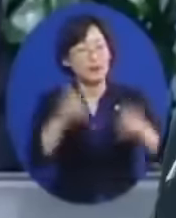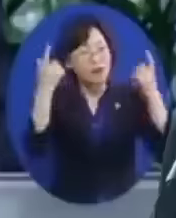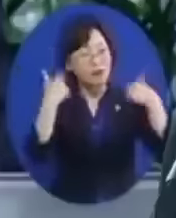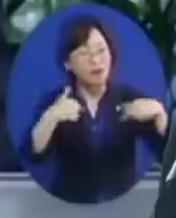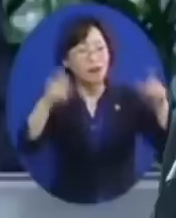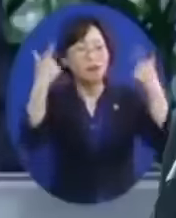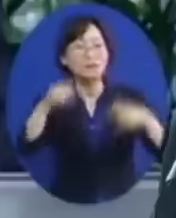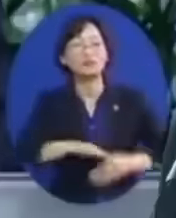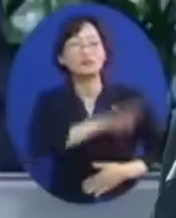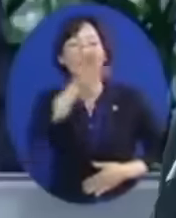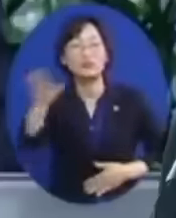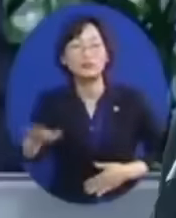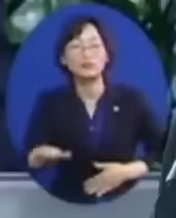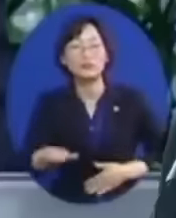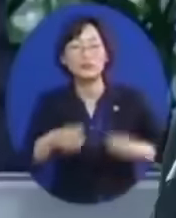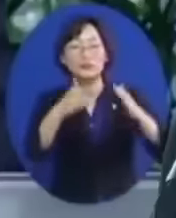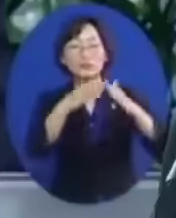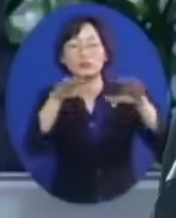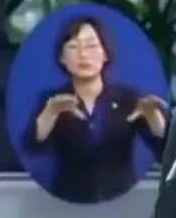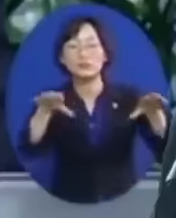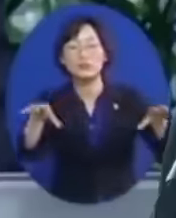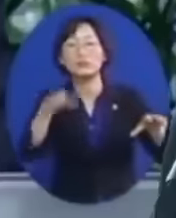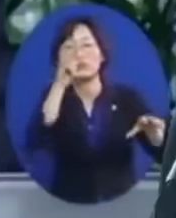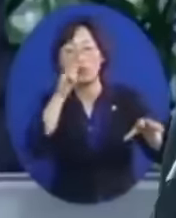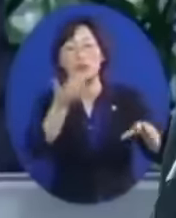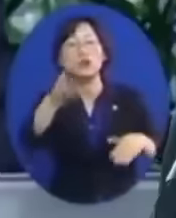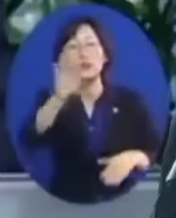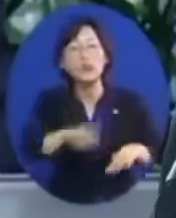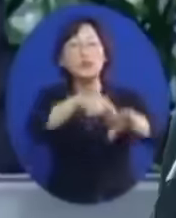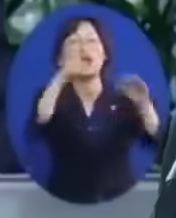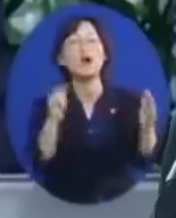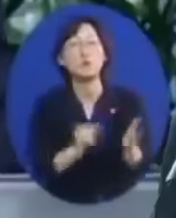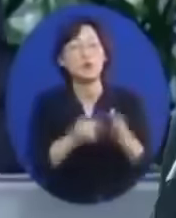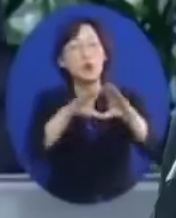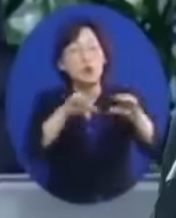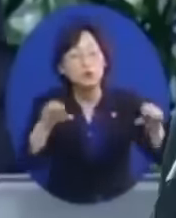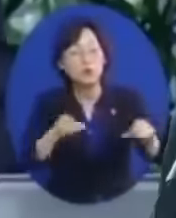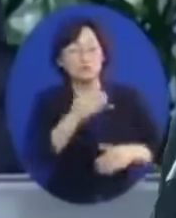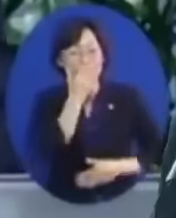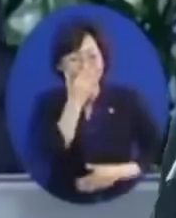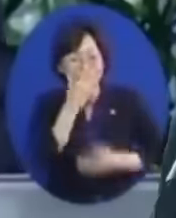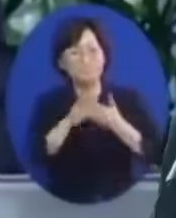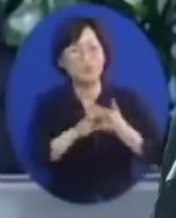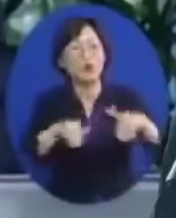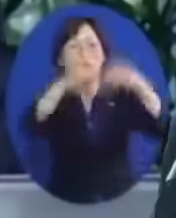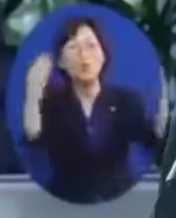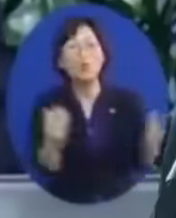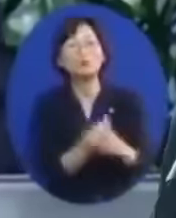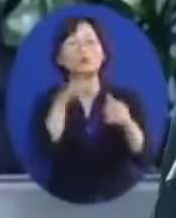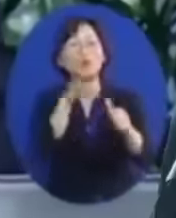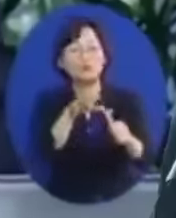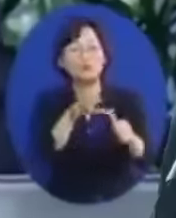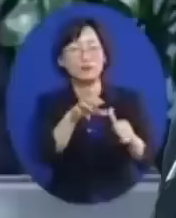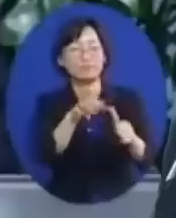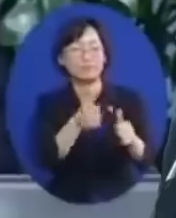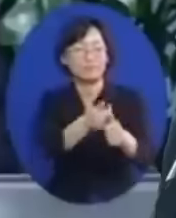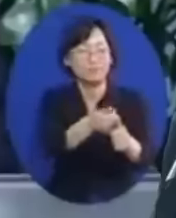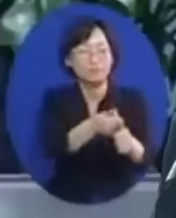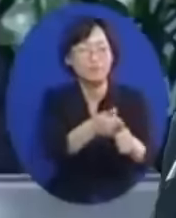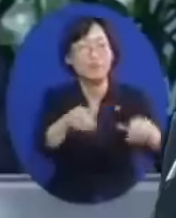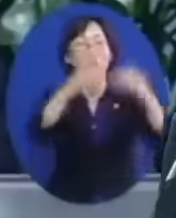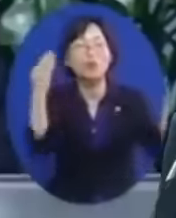항상 우리 주위에 있습니다. 그런데 우리가 마음이 온유하고 겸손하면 모든 저주를 이기고